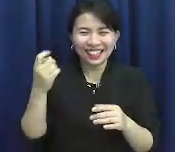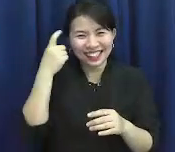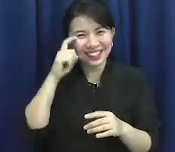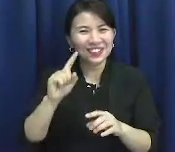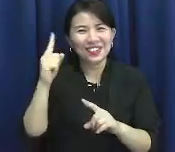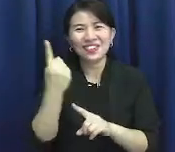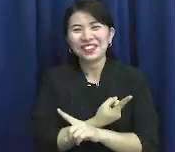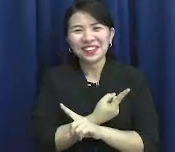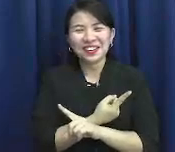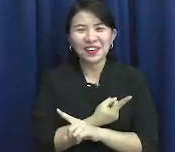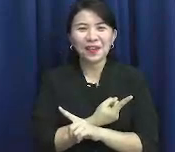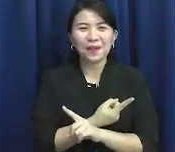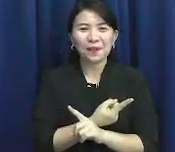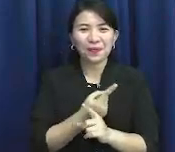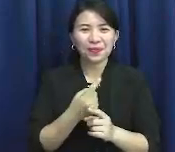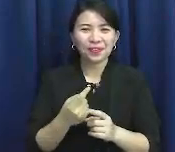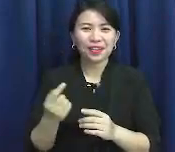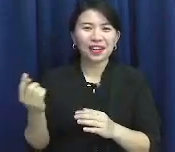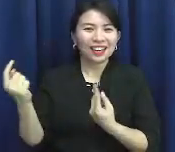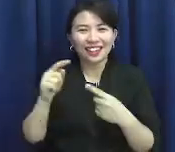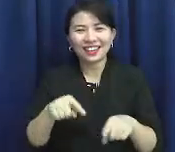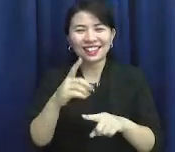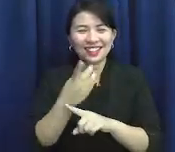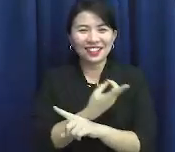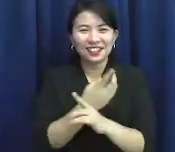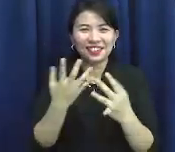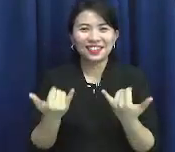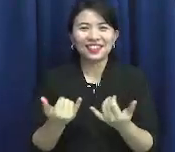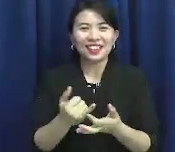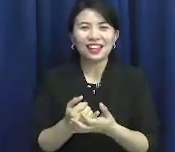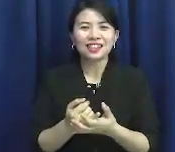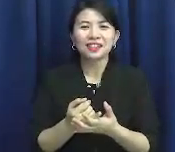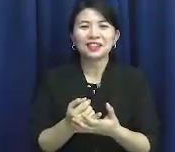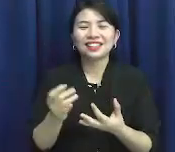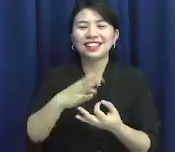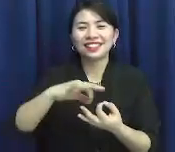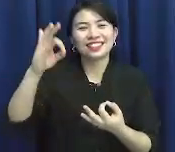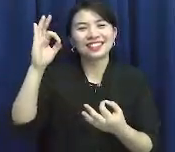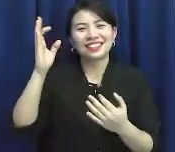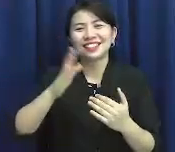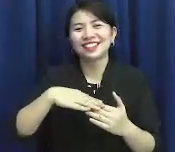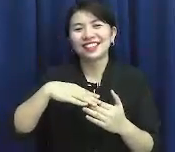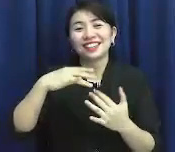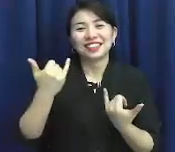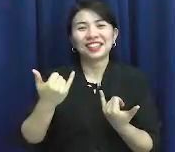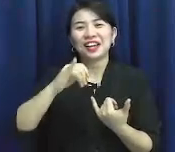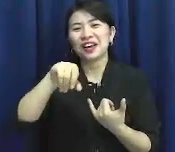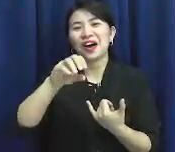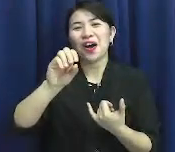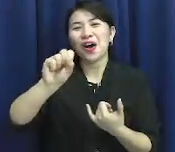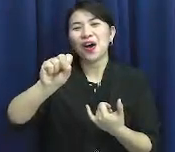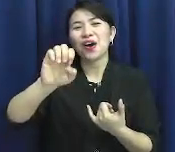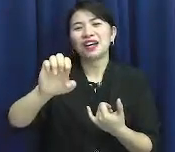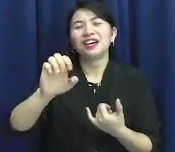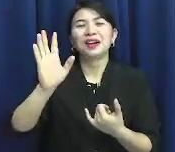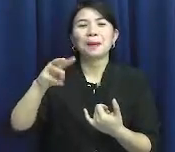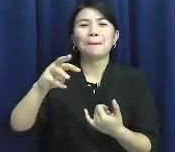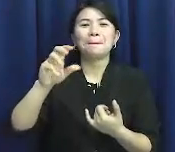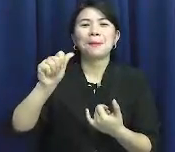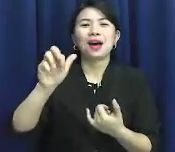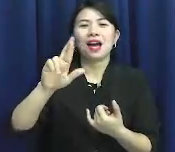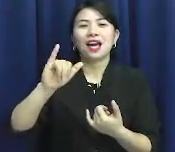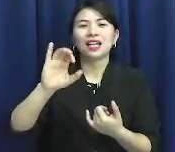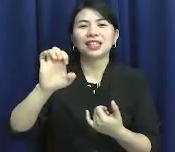11 months. Abay, nung pagdating ng December, spirit na ni Jose Marichan. Oh, spirit ni Shopee. Oh, spirit